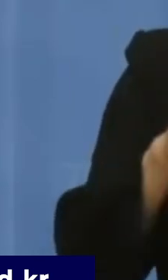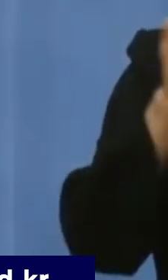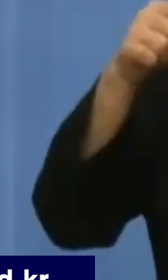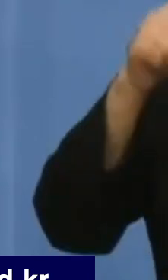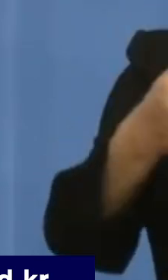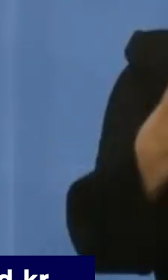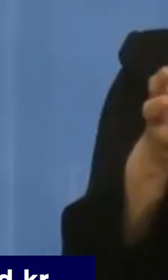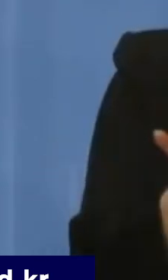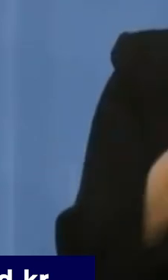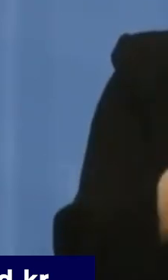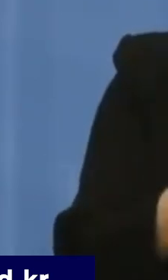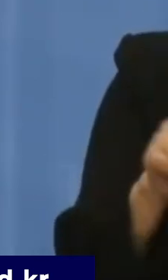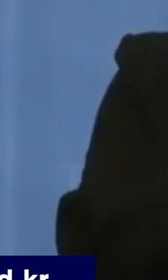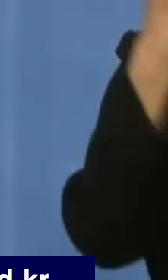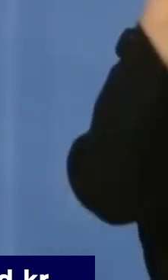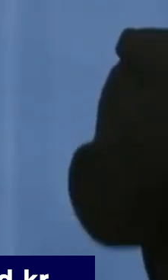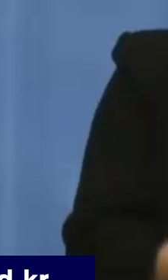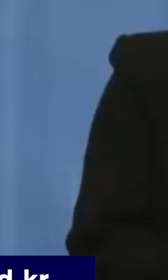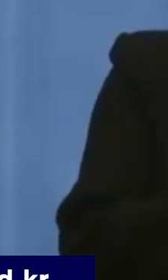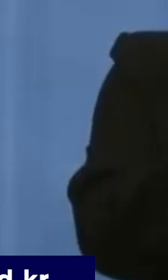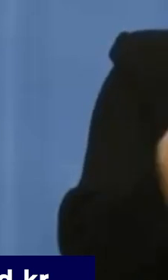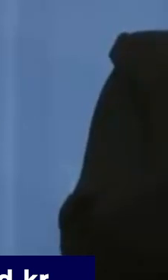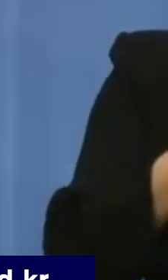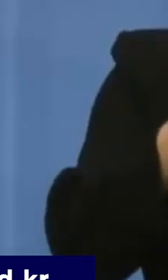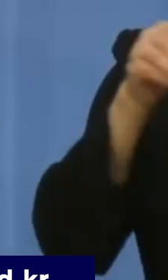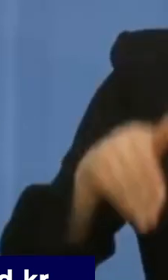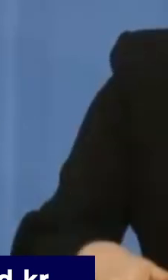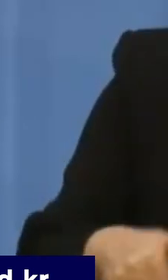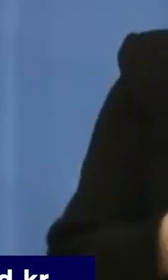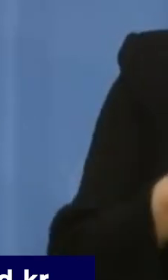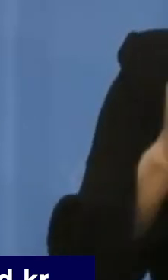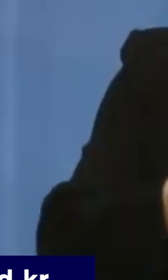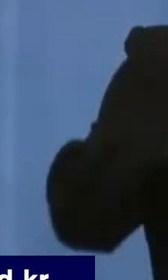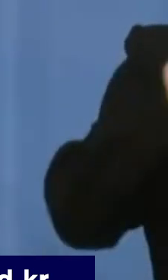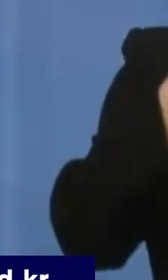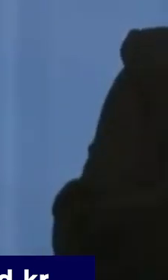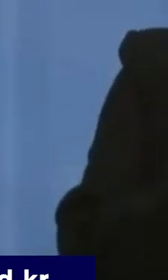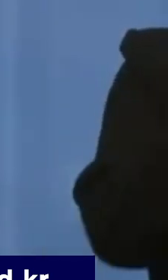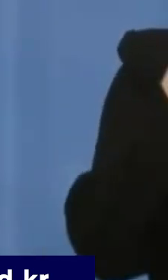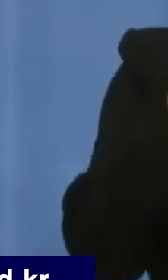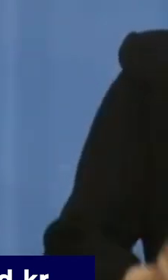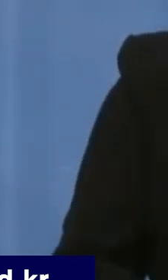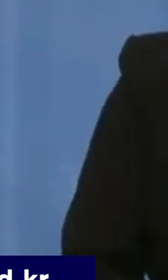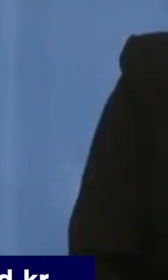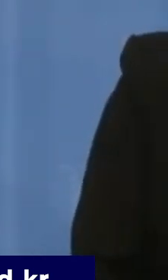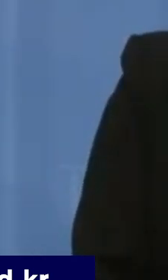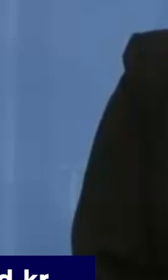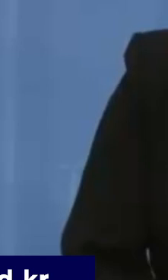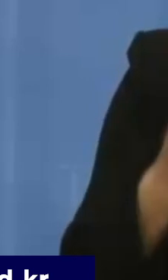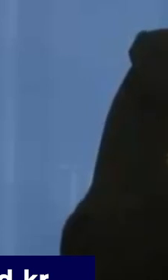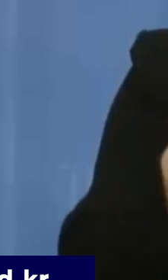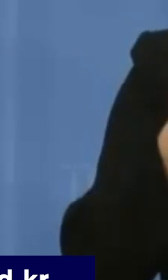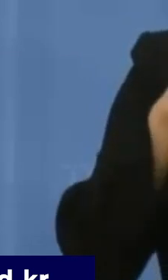비교섭단체인 정당에게 특검 추천권을 보장한다면 특검의 중립성과 공정성을 보장할 수 있습니다.